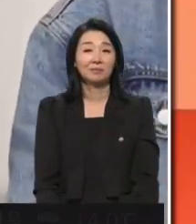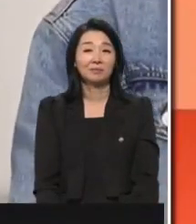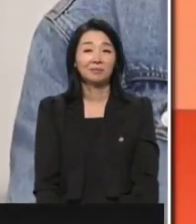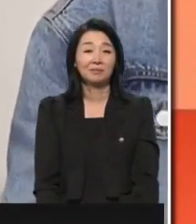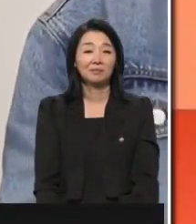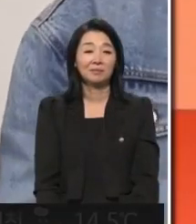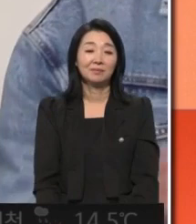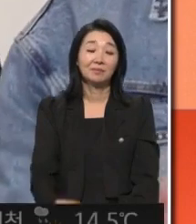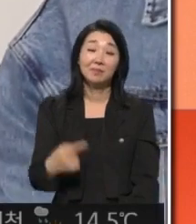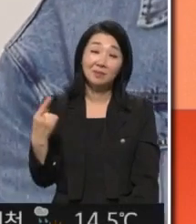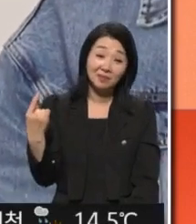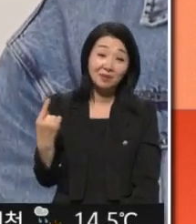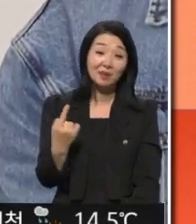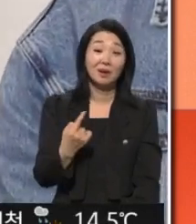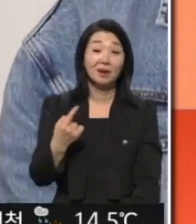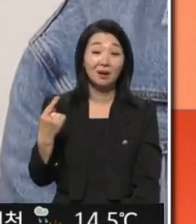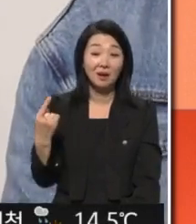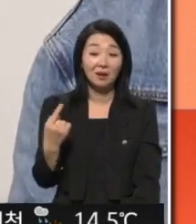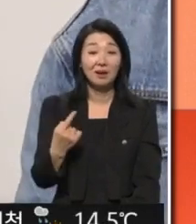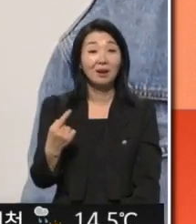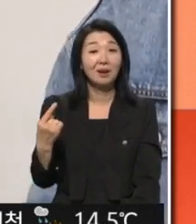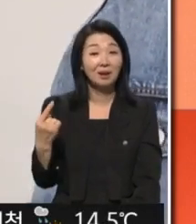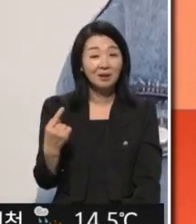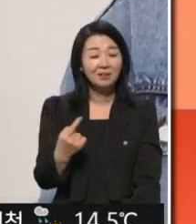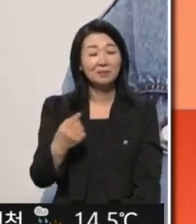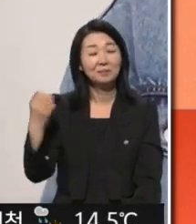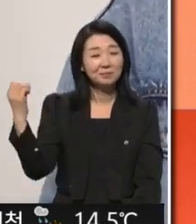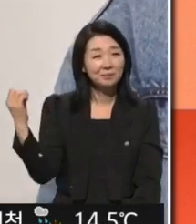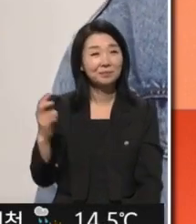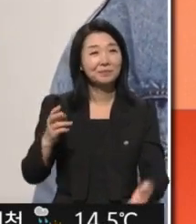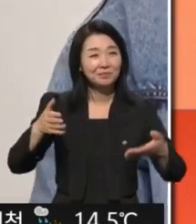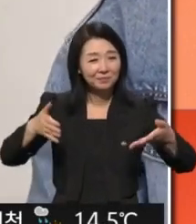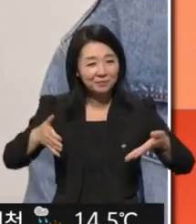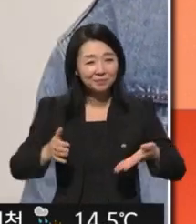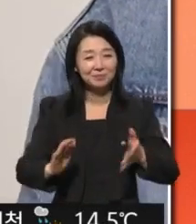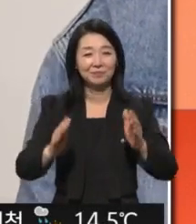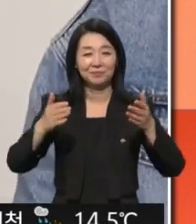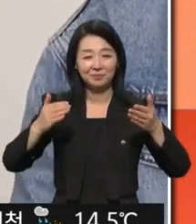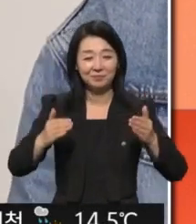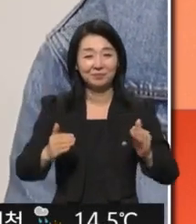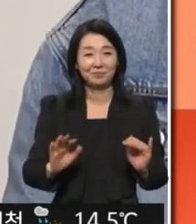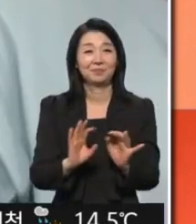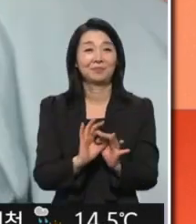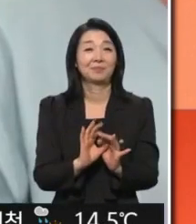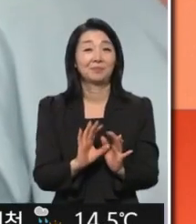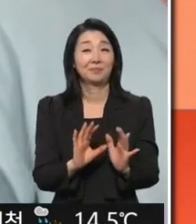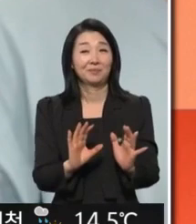천 번이고 다시 태어난데도